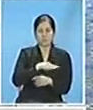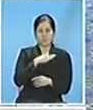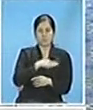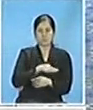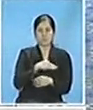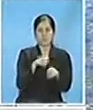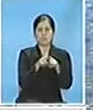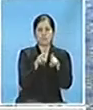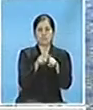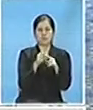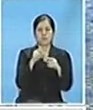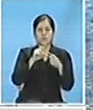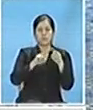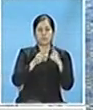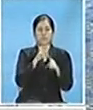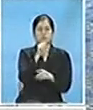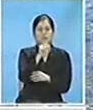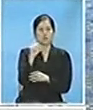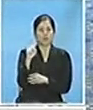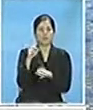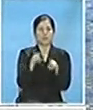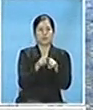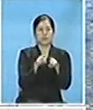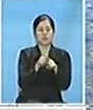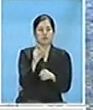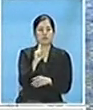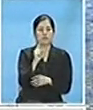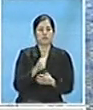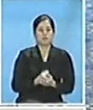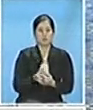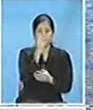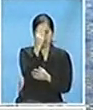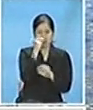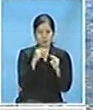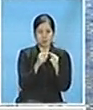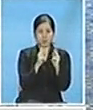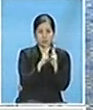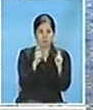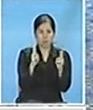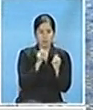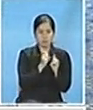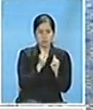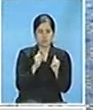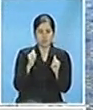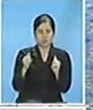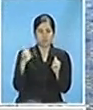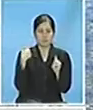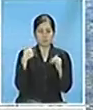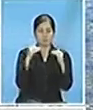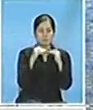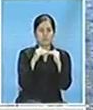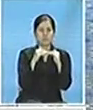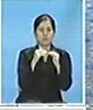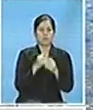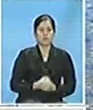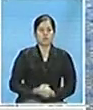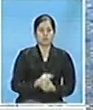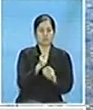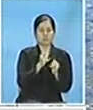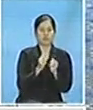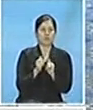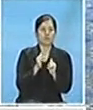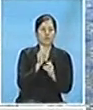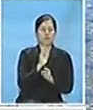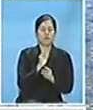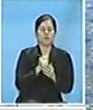เช่นเดียวกับเพื่อนสสนะครับว่าทำไมกรรมธิการสิทธิเนี่ยท่านถึงเดินออกไป